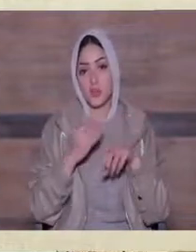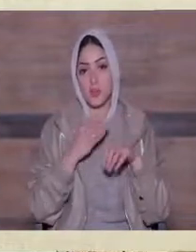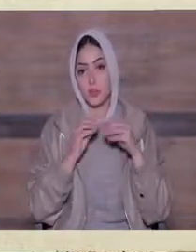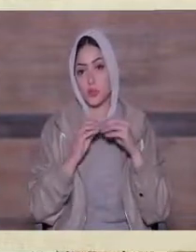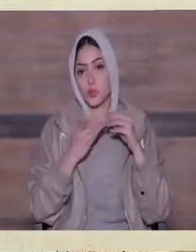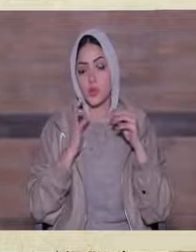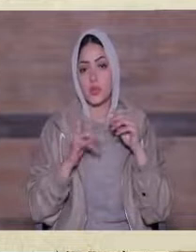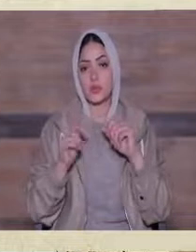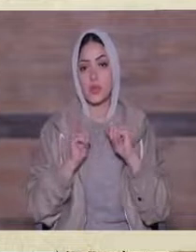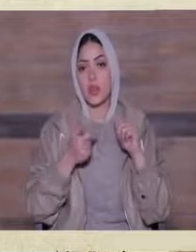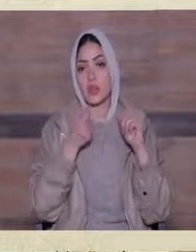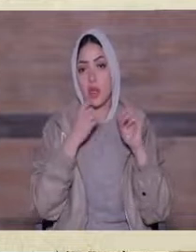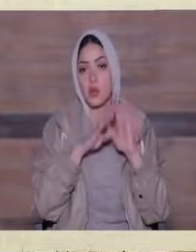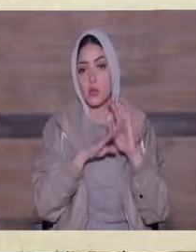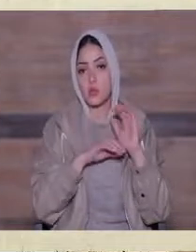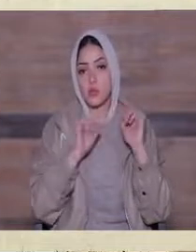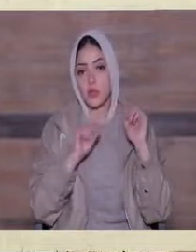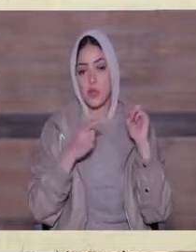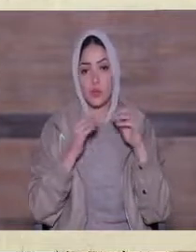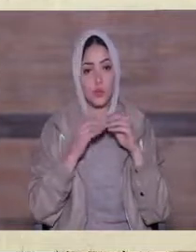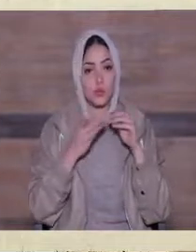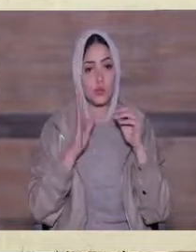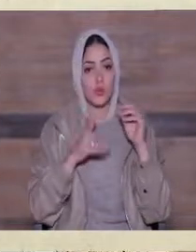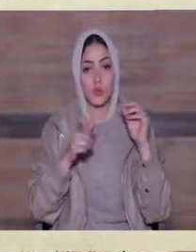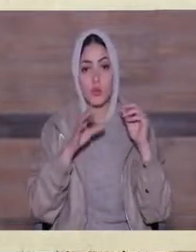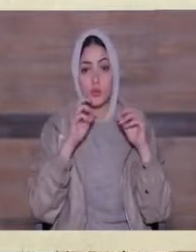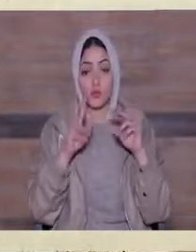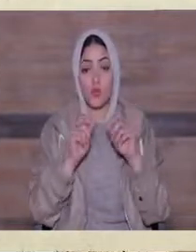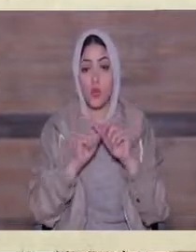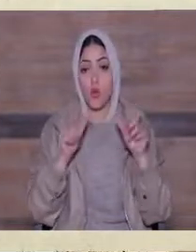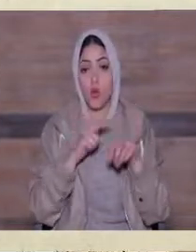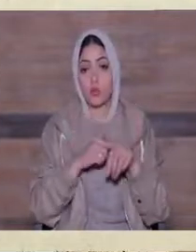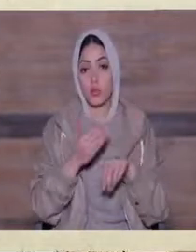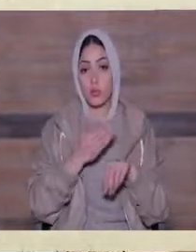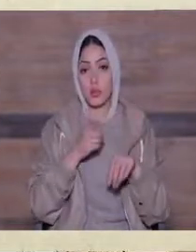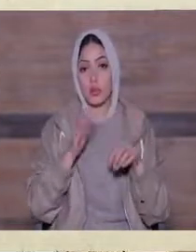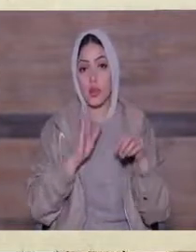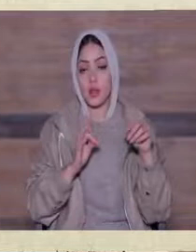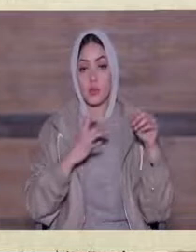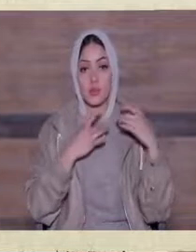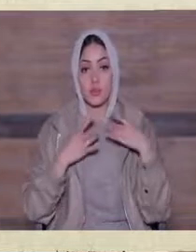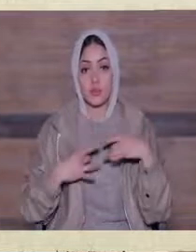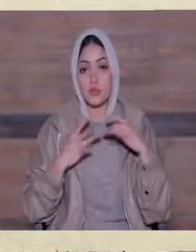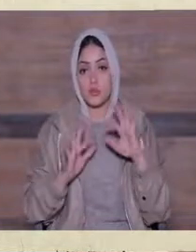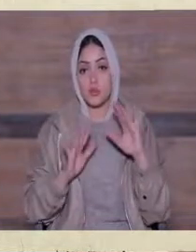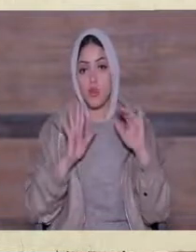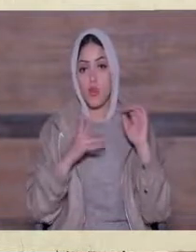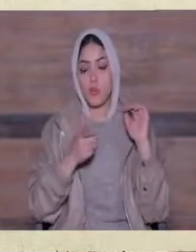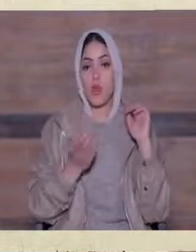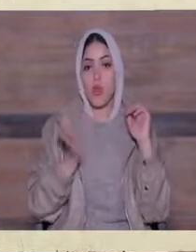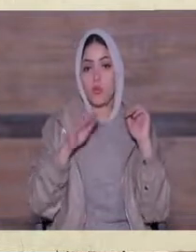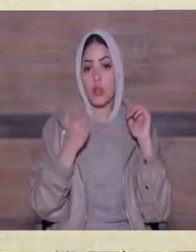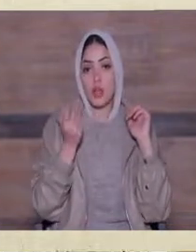العلاج المستخدم. يعني مثلا اكتشاف اورام الثدي في المرحلة الاولى نسبة الشفاء بتاعتها بتكون اكتر من